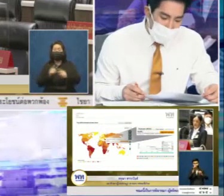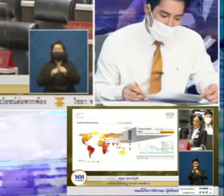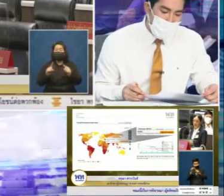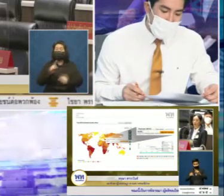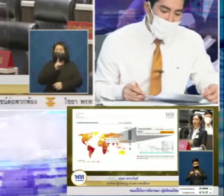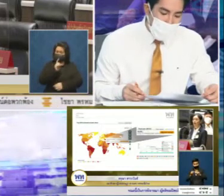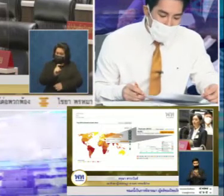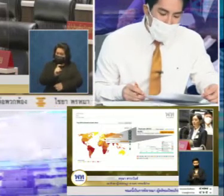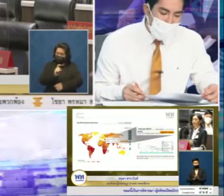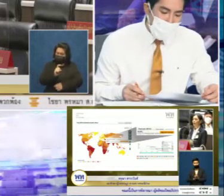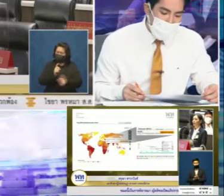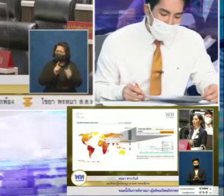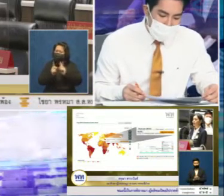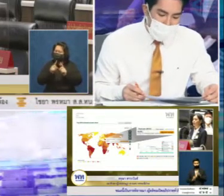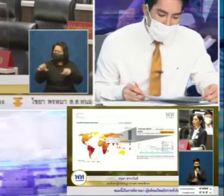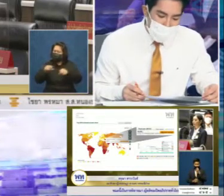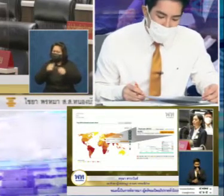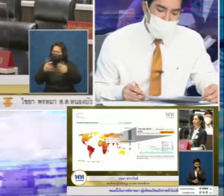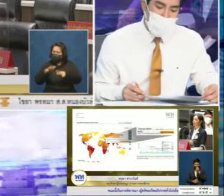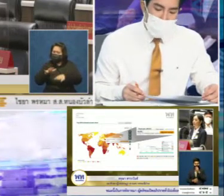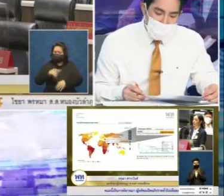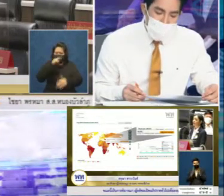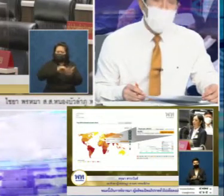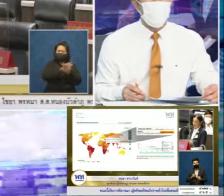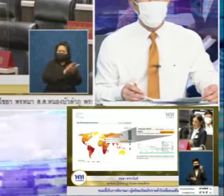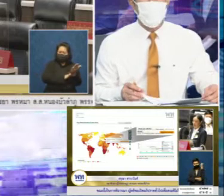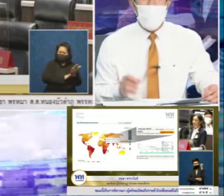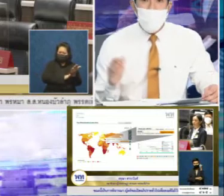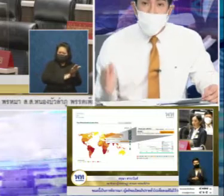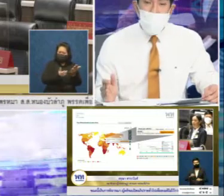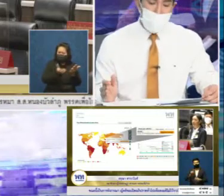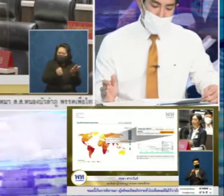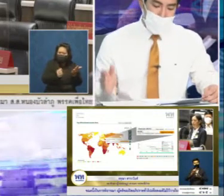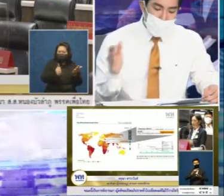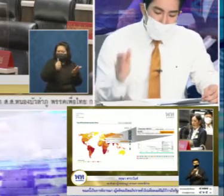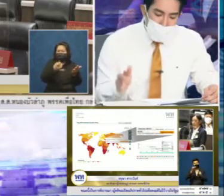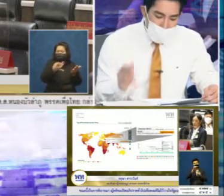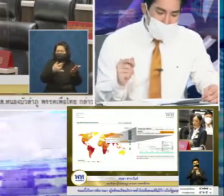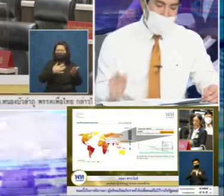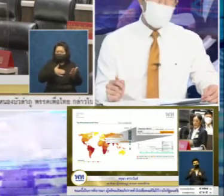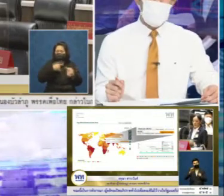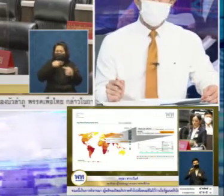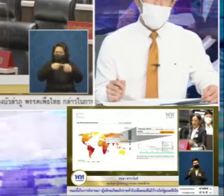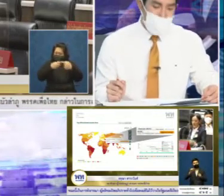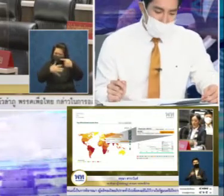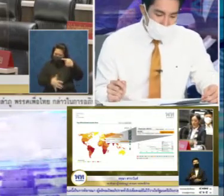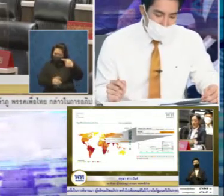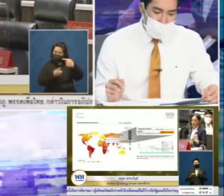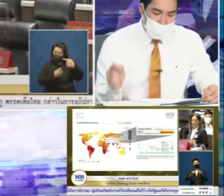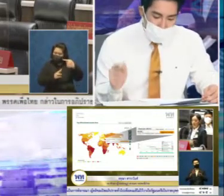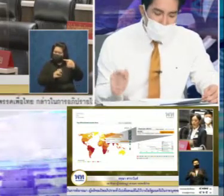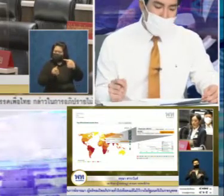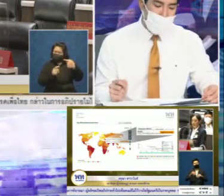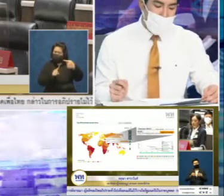แร่ทองคำแล้วก็มีพฤติการจงใจละเลยปฏิบัติหน้าที่เพราะว่ามีหน่วยงานสำคัญเตือนแล้วหลายครั้งแต่พลเอกประยุ